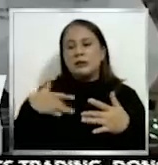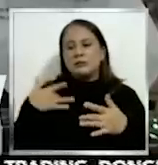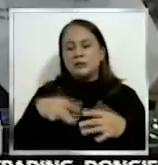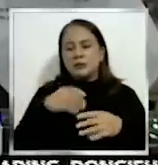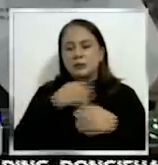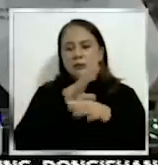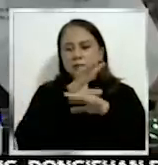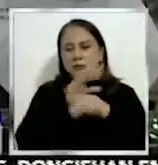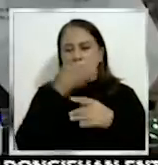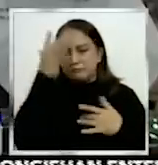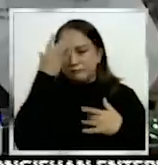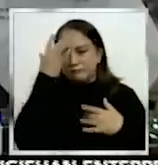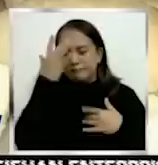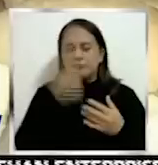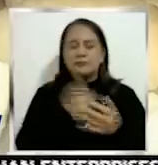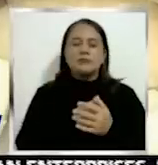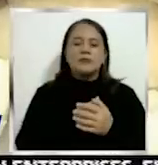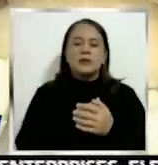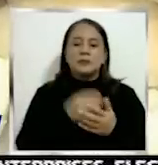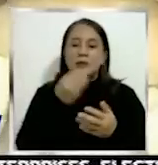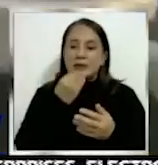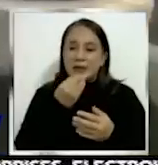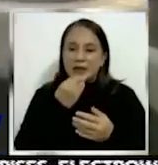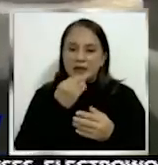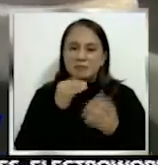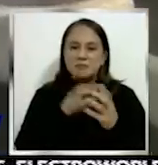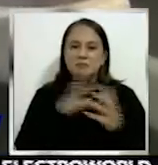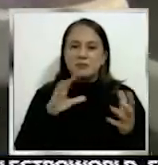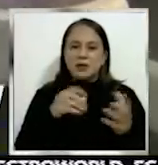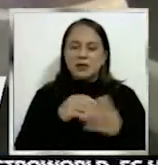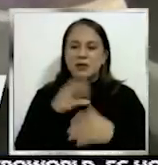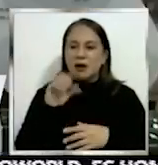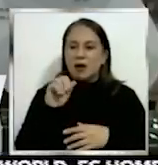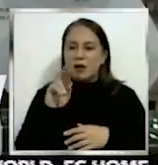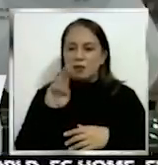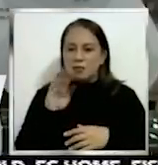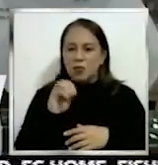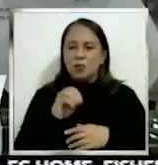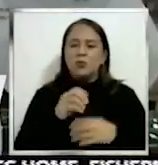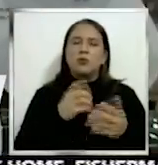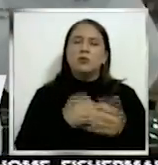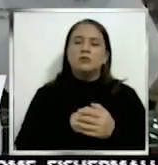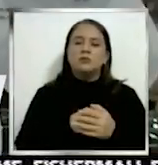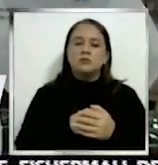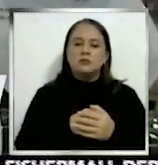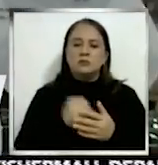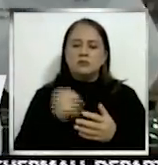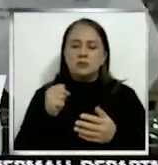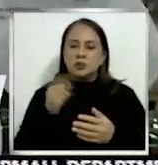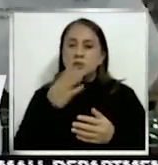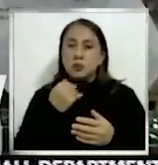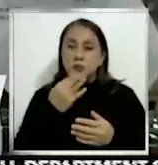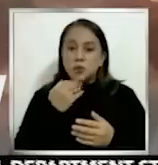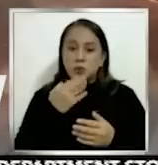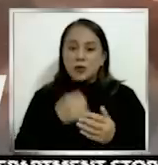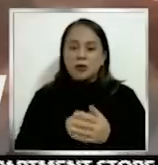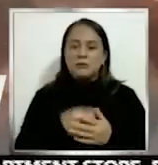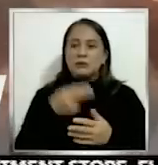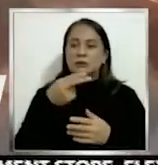pagkain, too much carbohydrates, sugar, diabetes yun, hypertension, yung